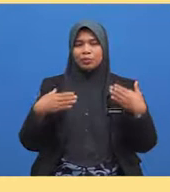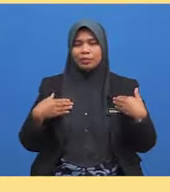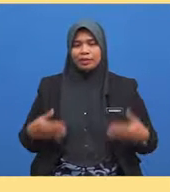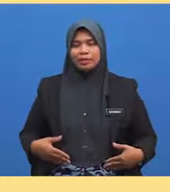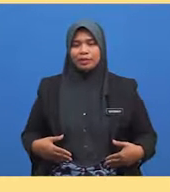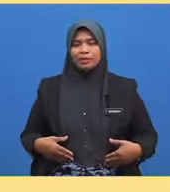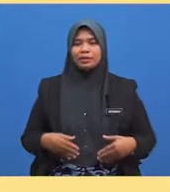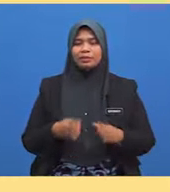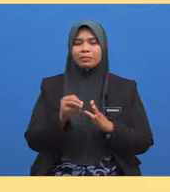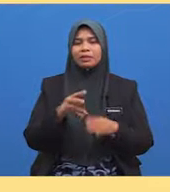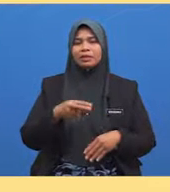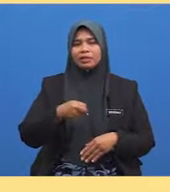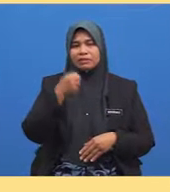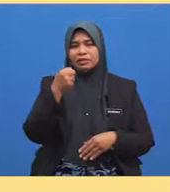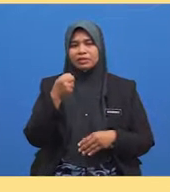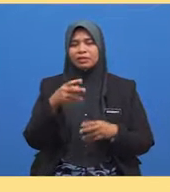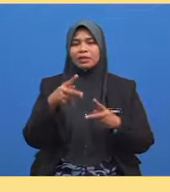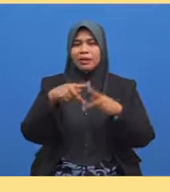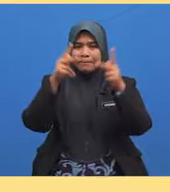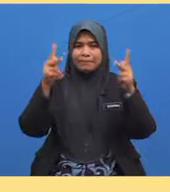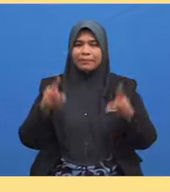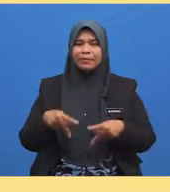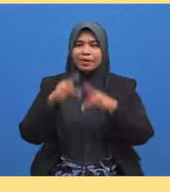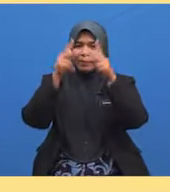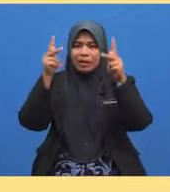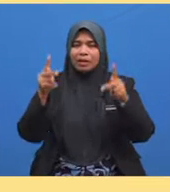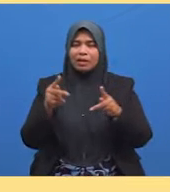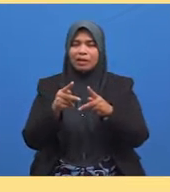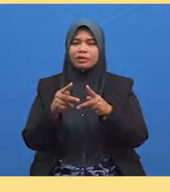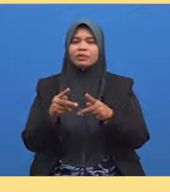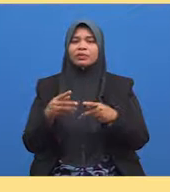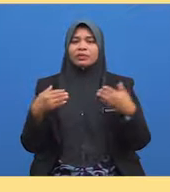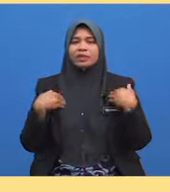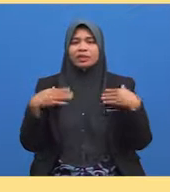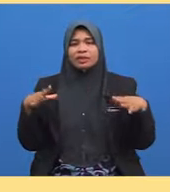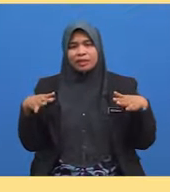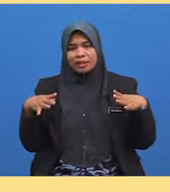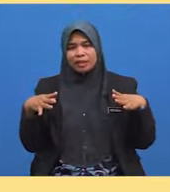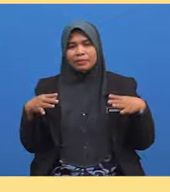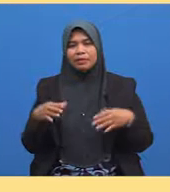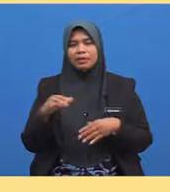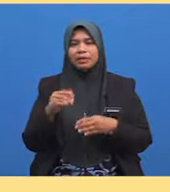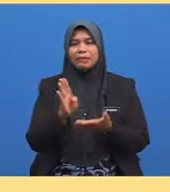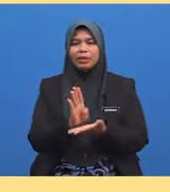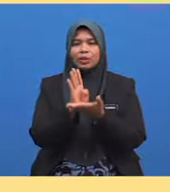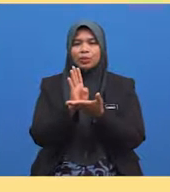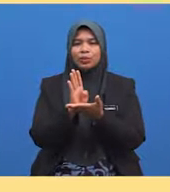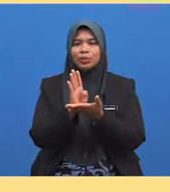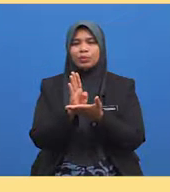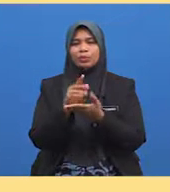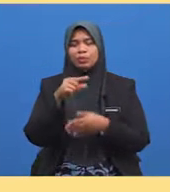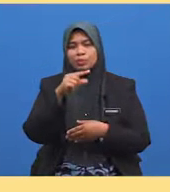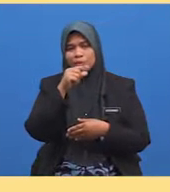suhu badannya. Selain itu, burung bernafas melalui peparu. Burung juga mempunyai sayap atau